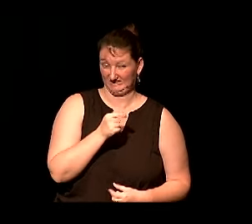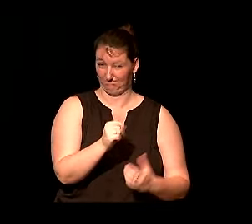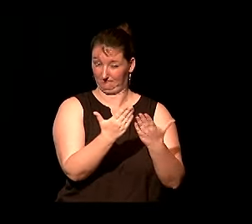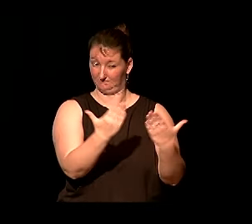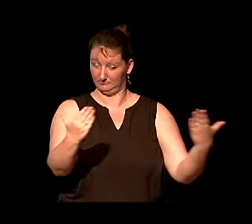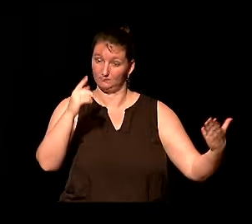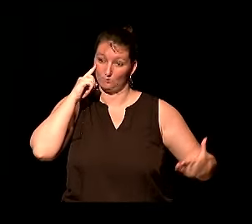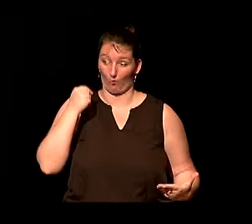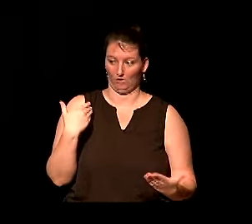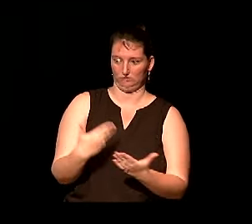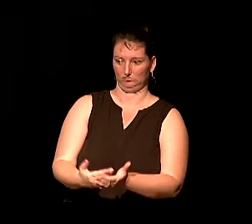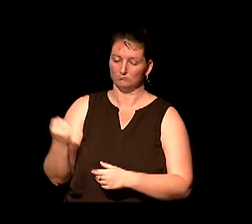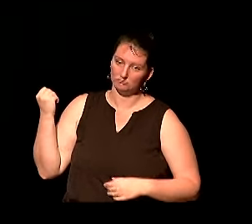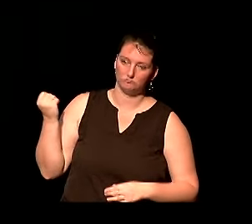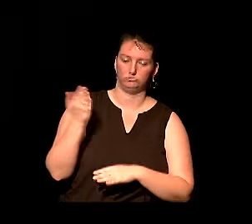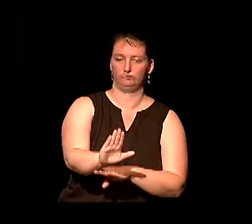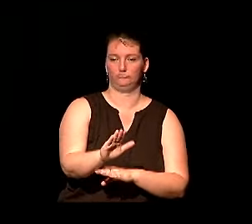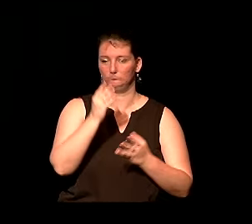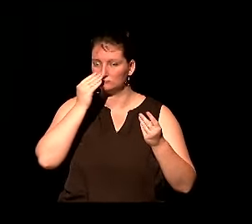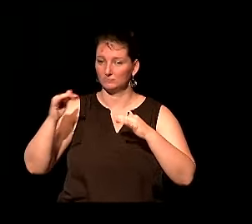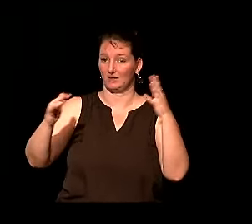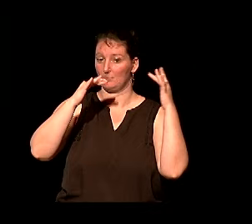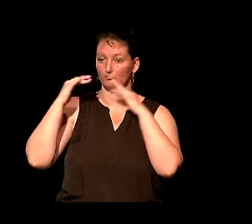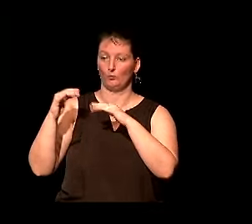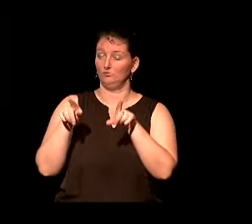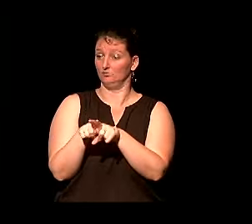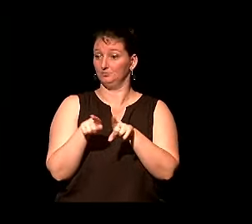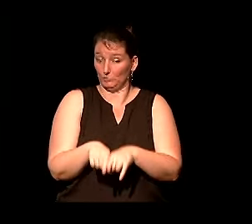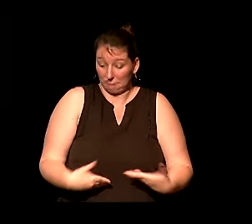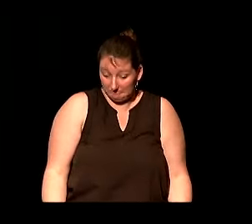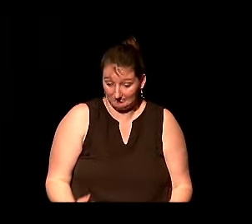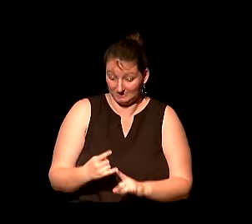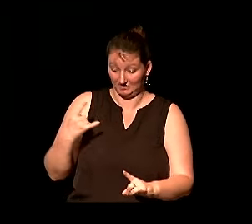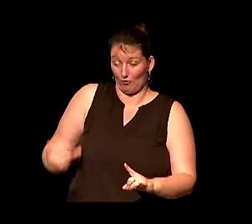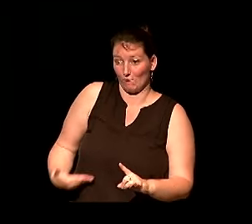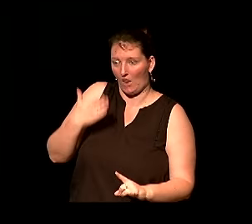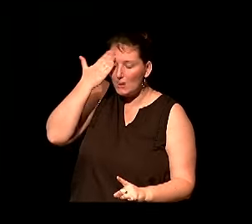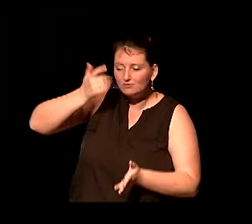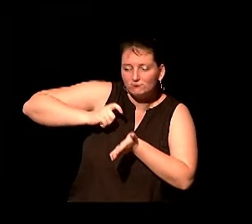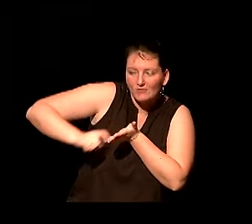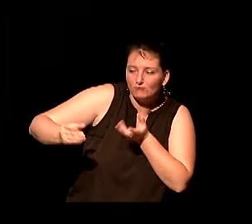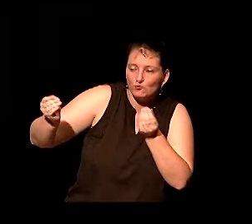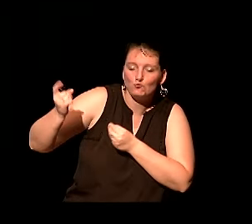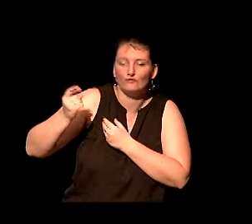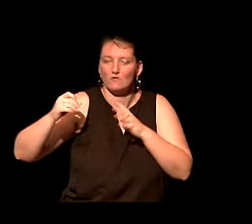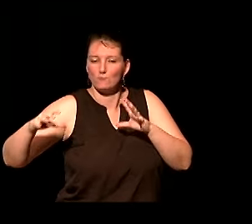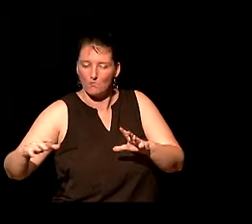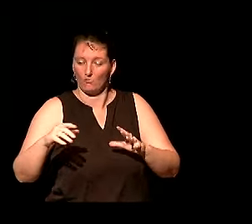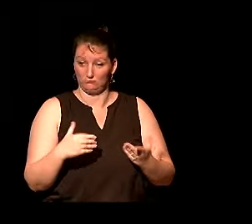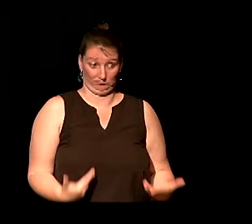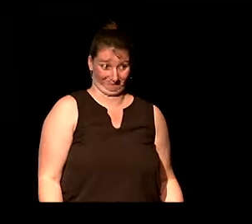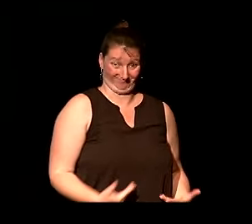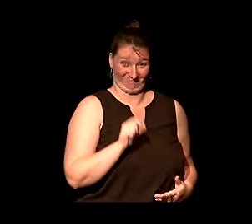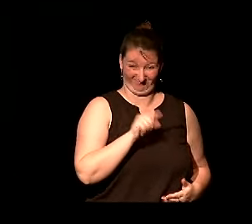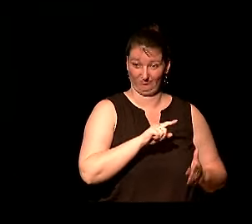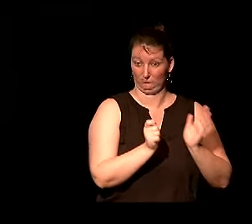on parle de l'impressionnisme et où on en écrit l'histoire que nous connaissons aujourd'hui telle que nous l'écrivons finalement aujourd'hui. Donc